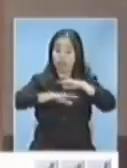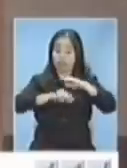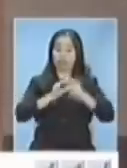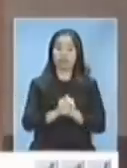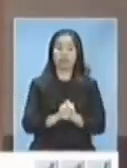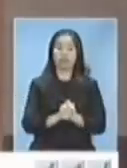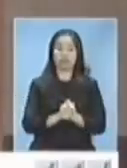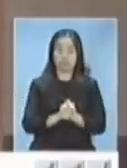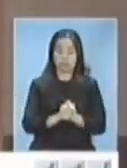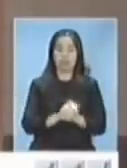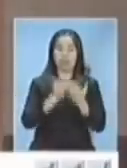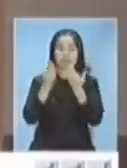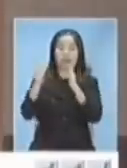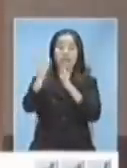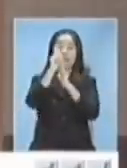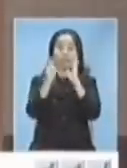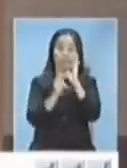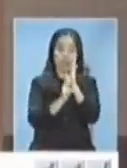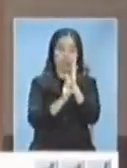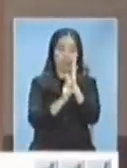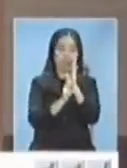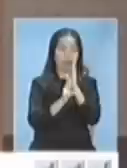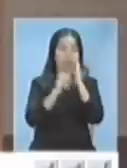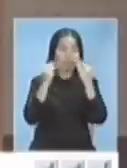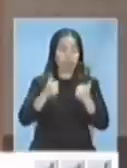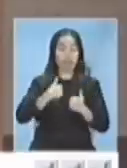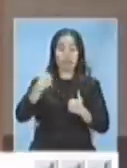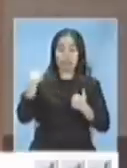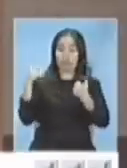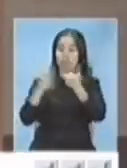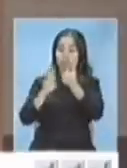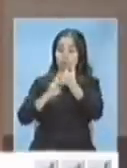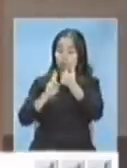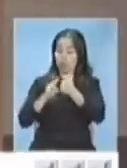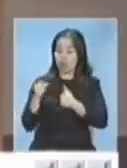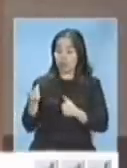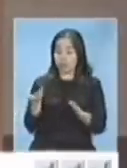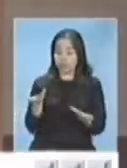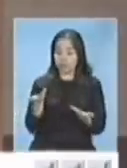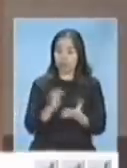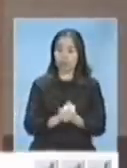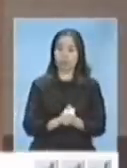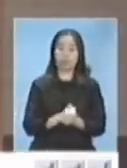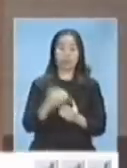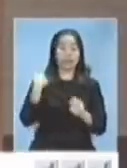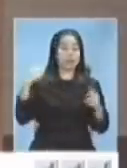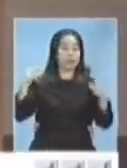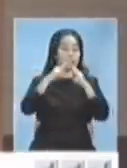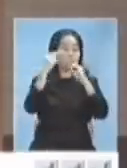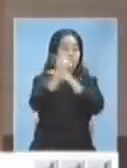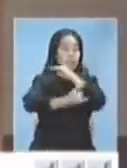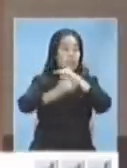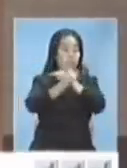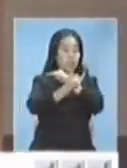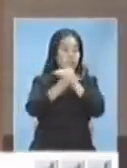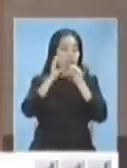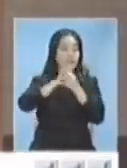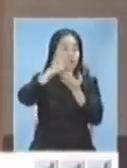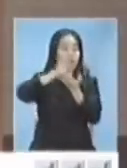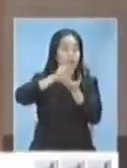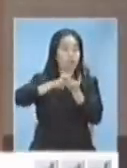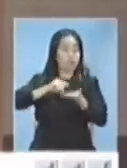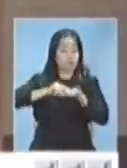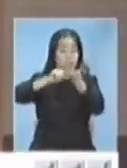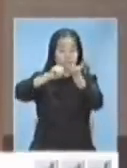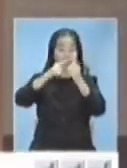ก็คงจะเป็นเรื่องของข้อกฎหมายซึ่งดิฉันก็มีรองนายกเฉลิมนะคะและก็กระทรวงต่างประเทศในการให้ข้อมูล